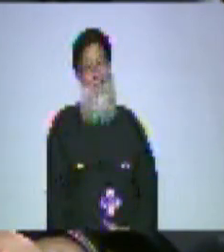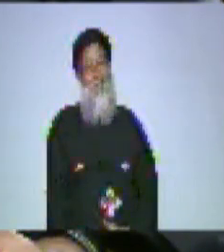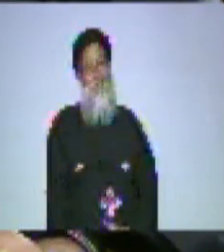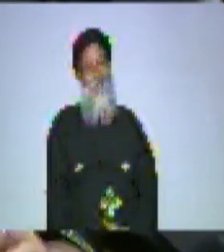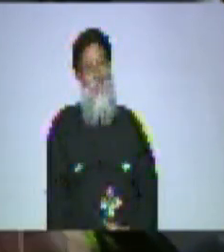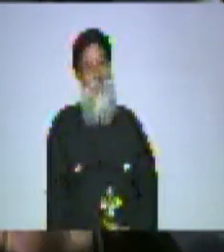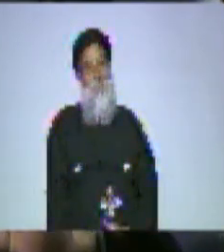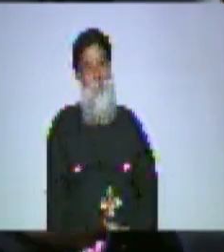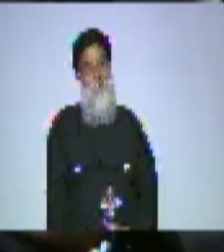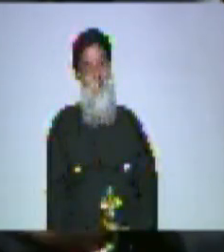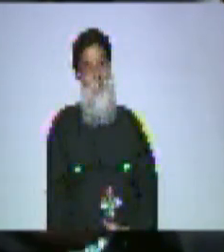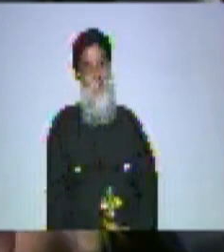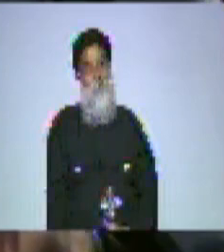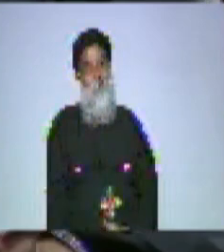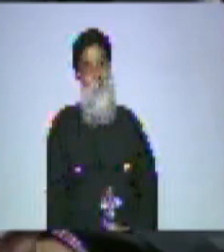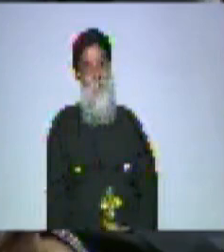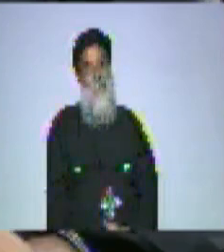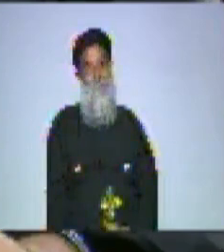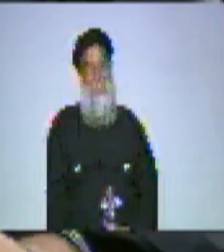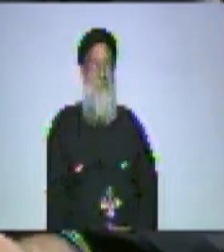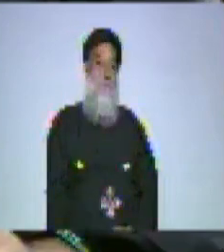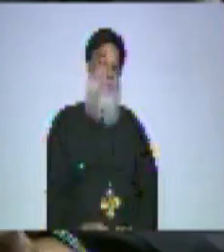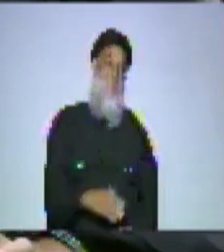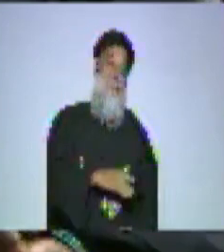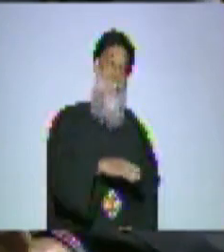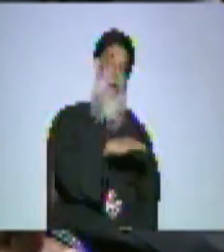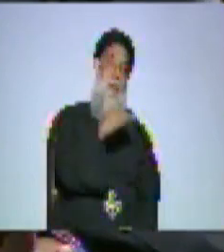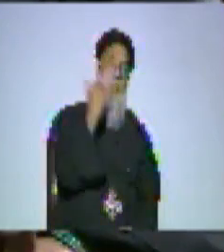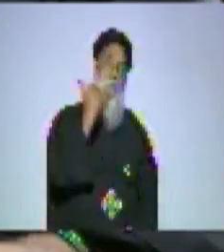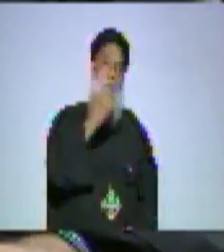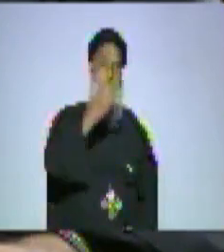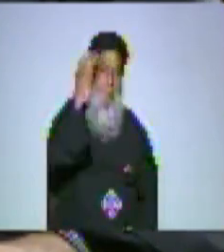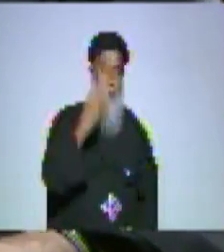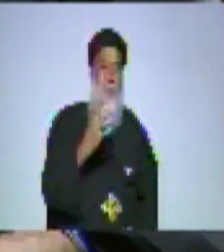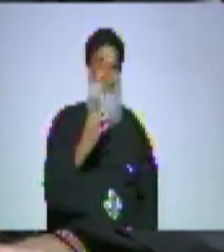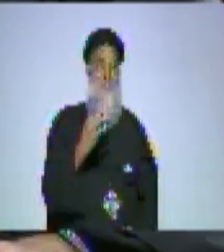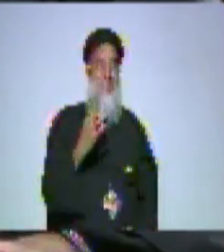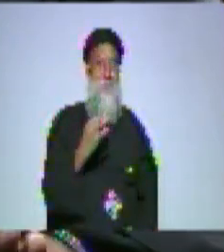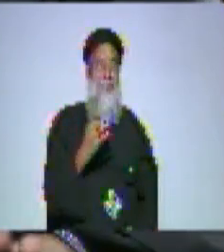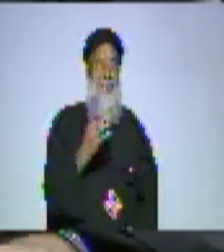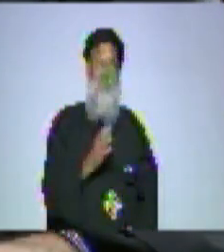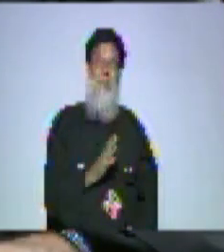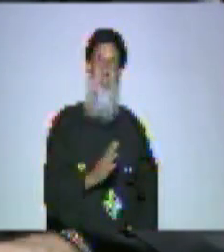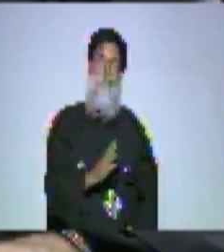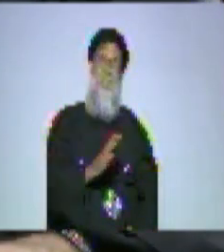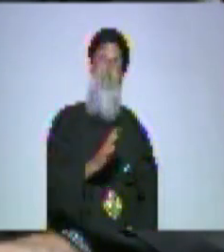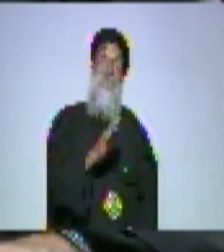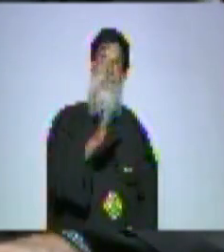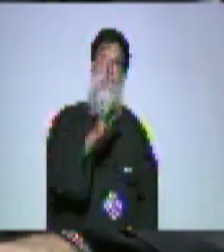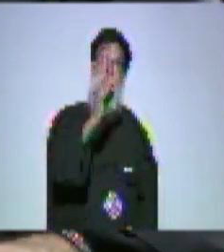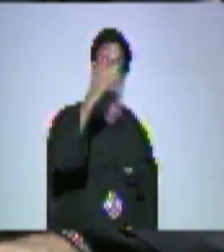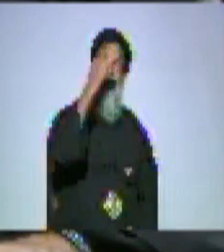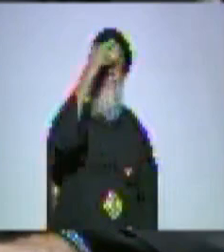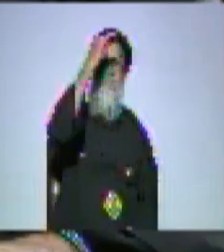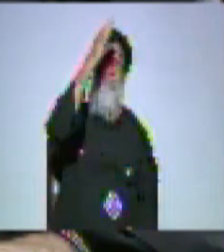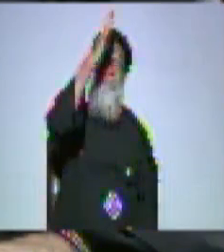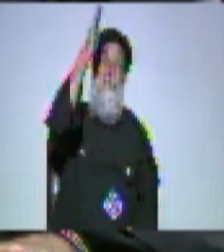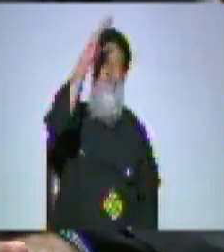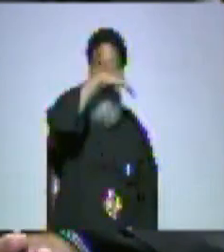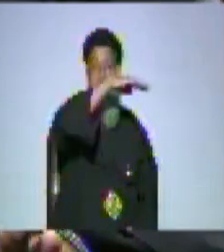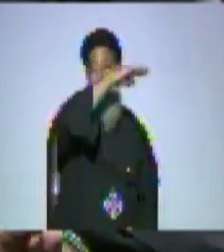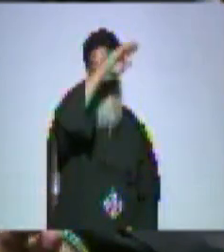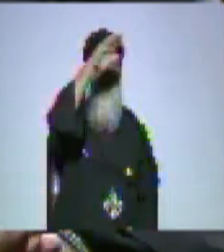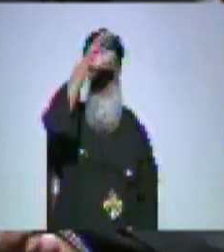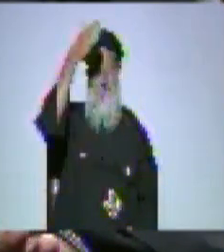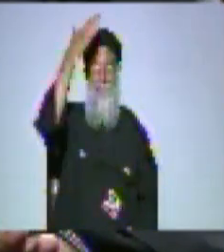طيب سيدنا ناخذ مقدارها ديت محتاجه شرح تمام يعني والتامل اسعدها كمقدرها كان